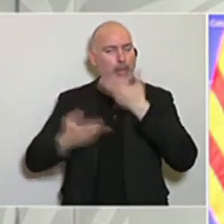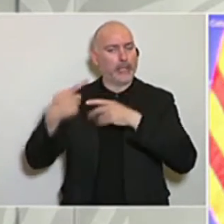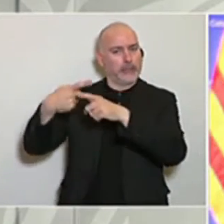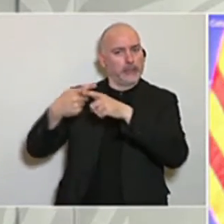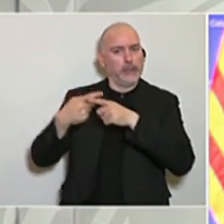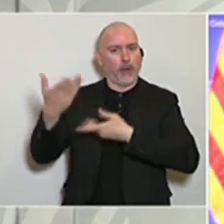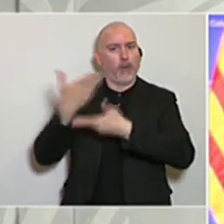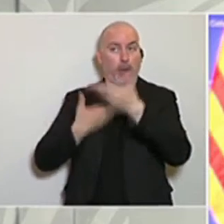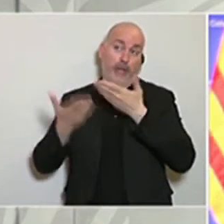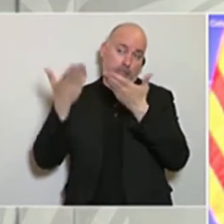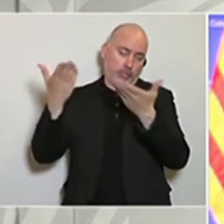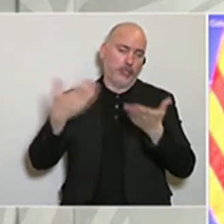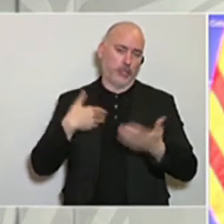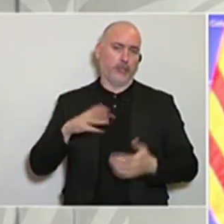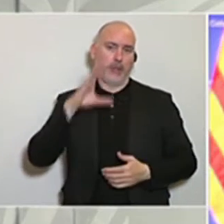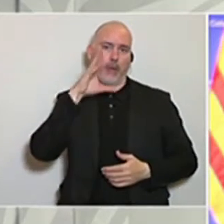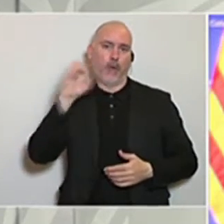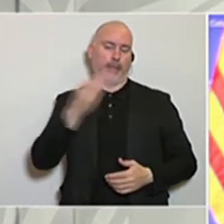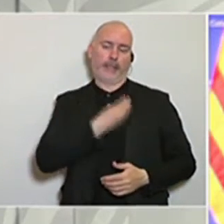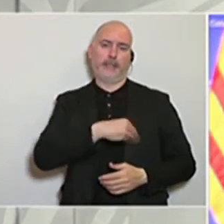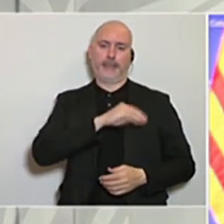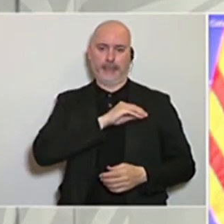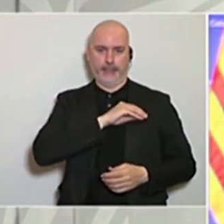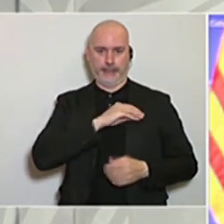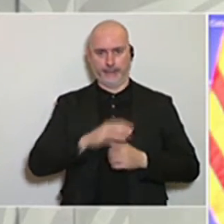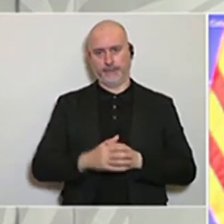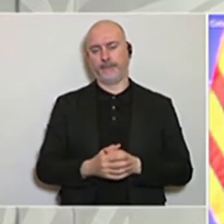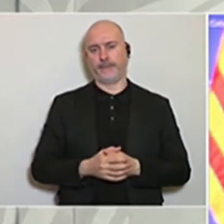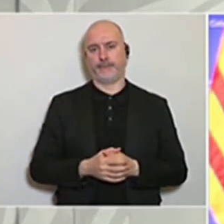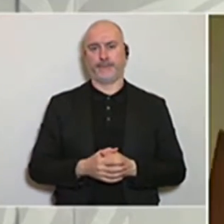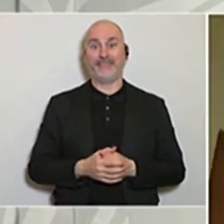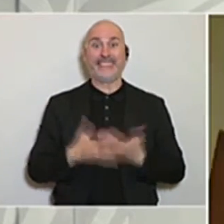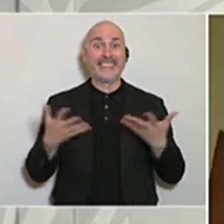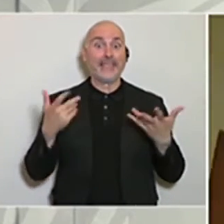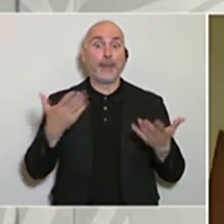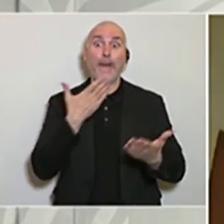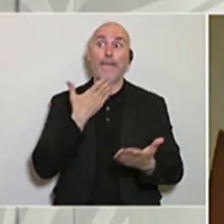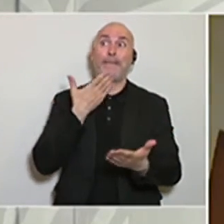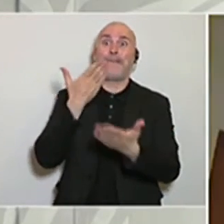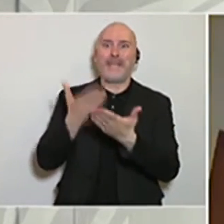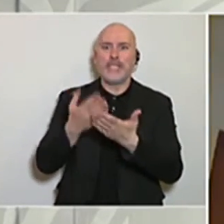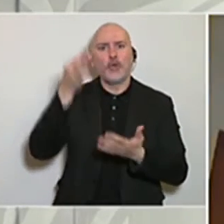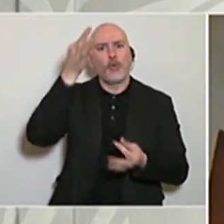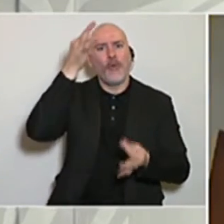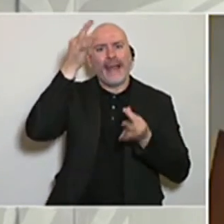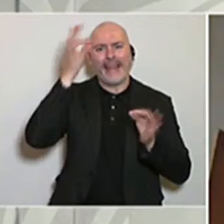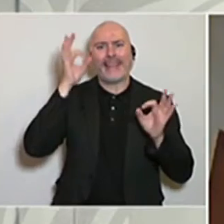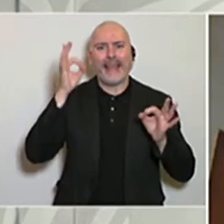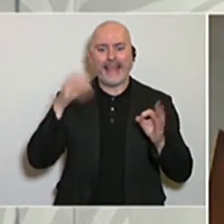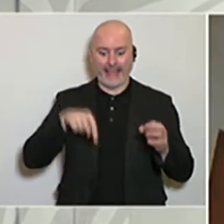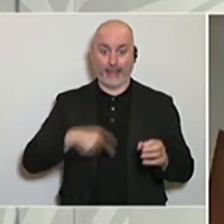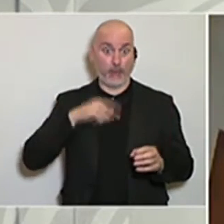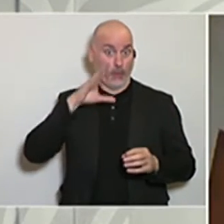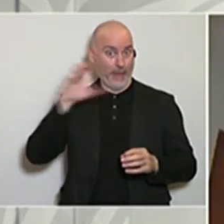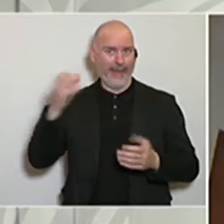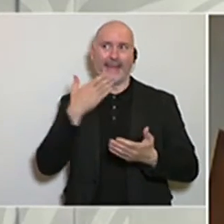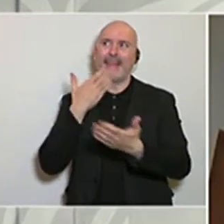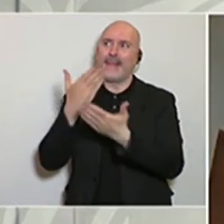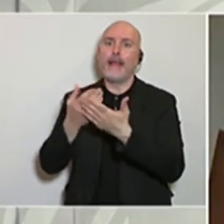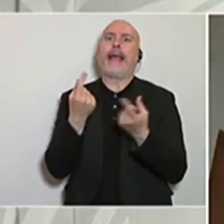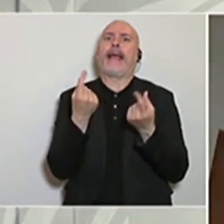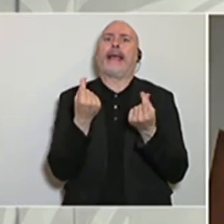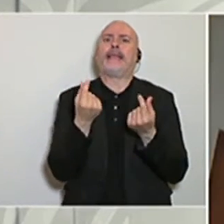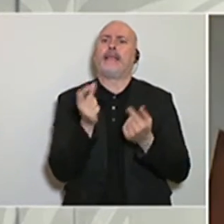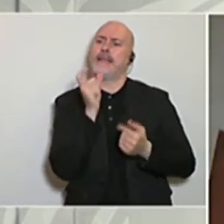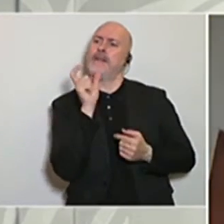de la col·laboració del govern de l'Estat espanyol. Però quina és la petició concreta que fa del govern? Quina quantitat de diners